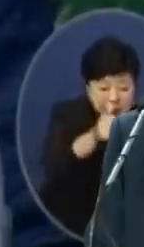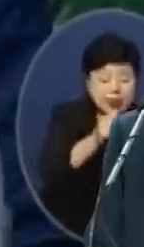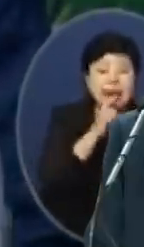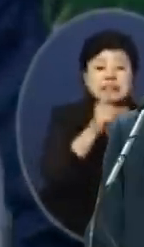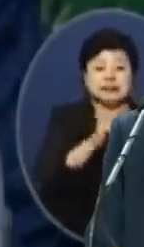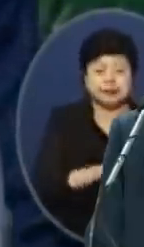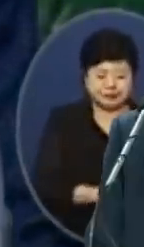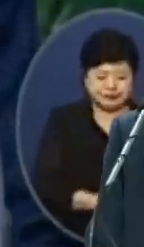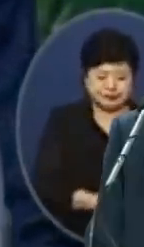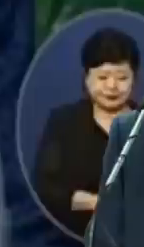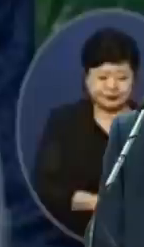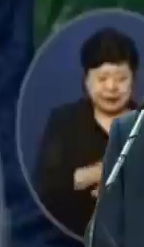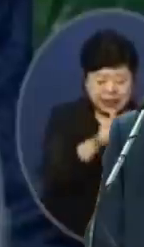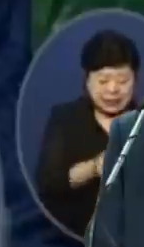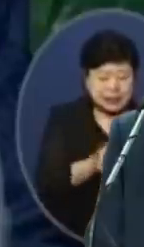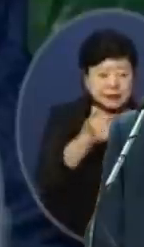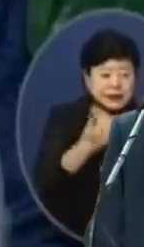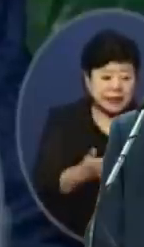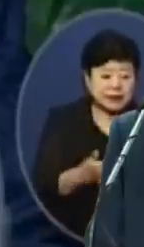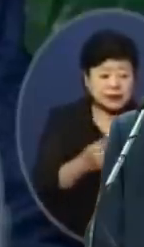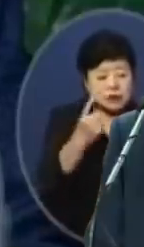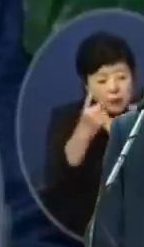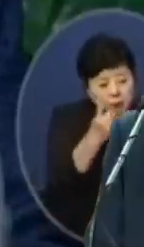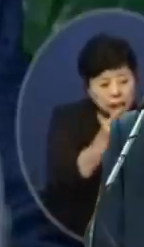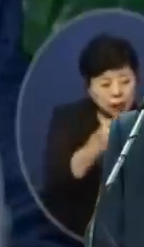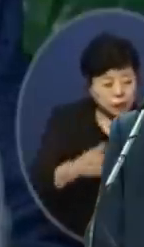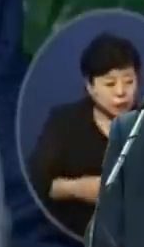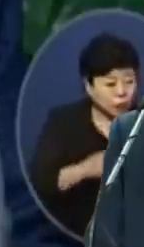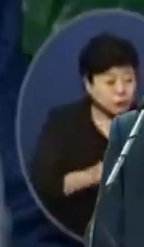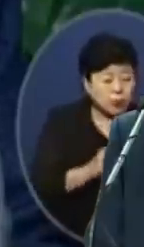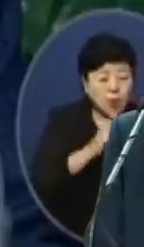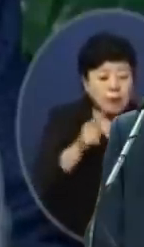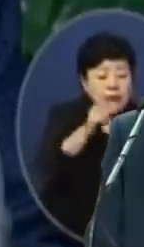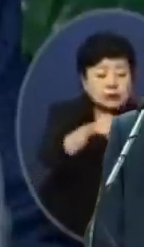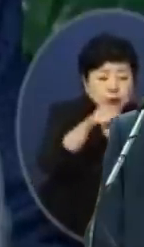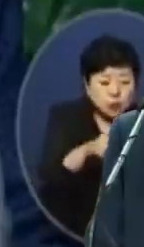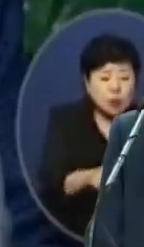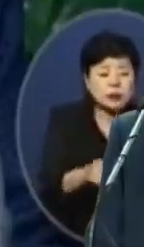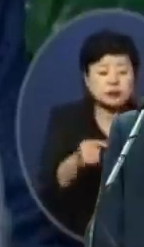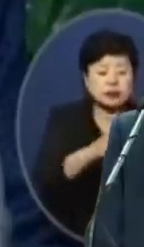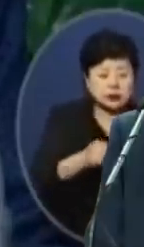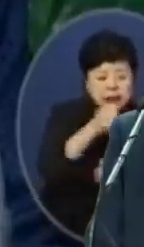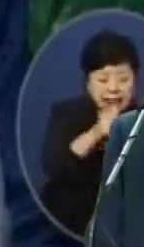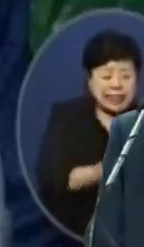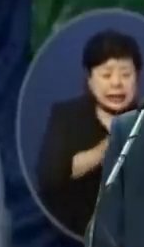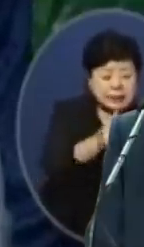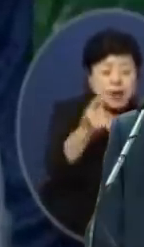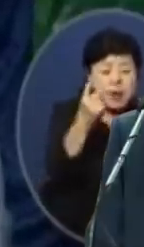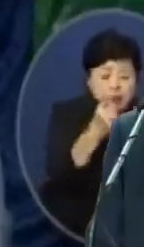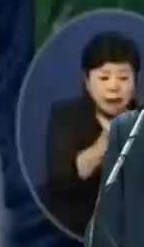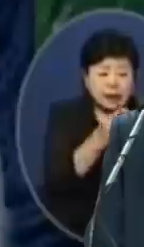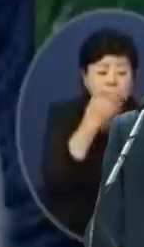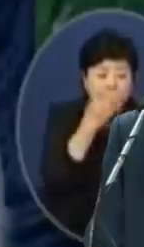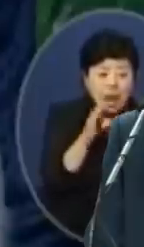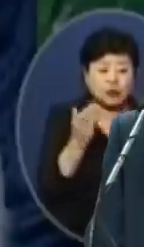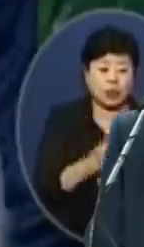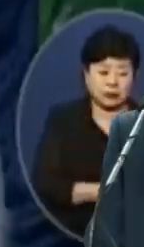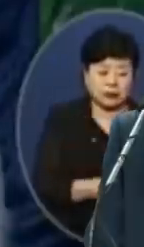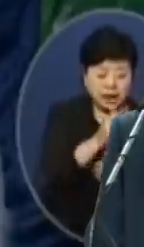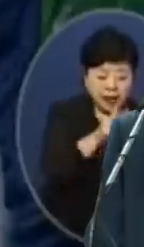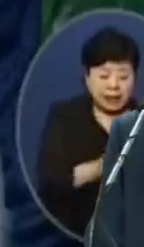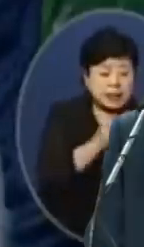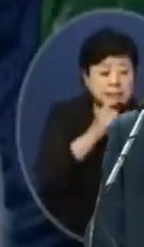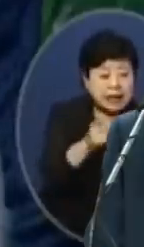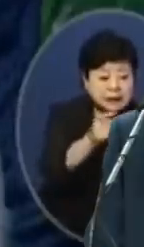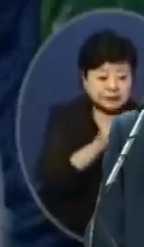것입니다. 하나님을 다른 데서 만나볼 수 없어도 말씀 속에서 역사하는 하나님을 만날 수가 있으므로